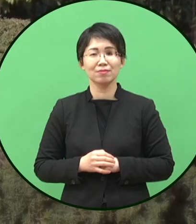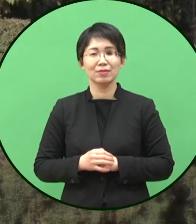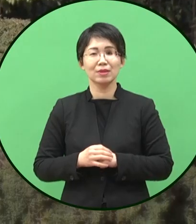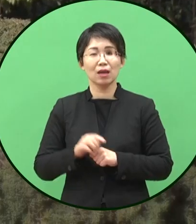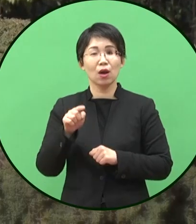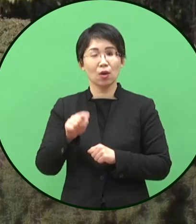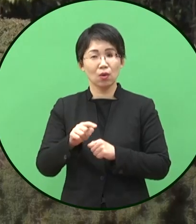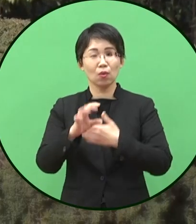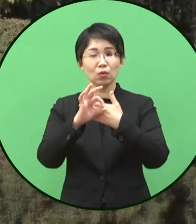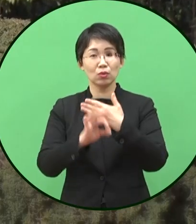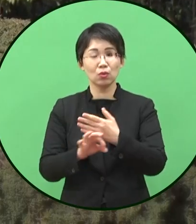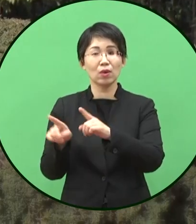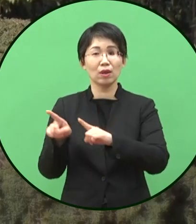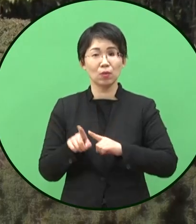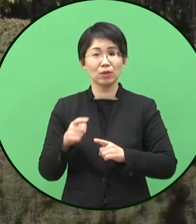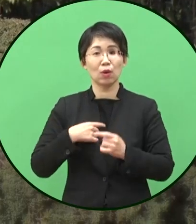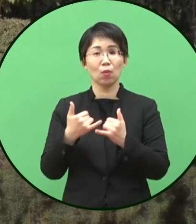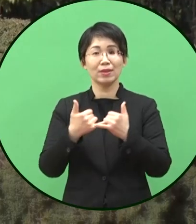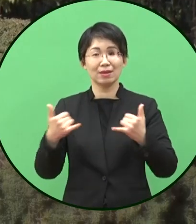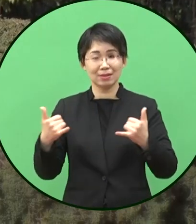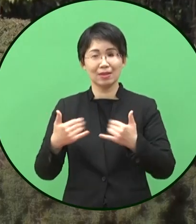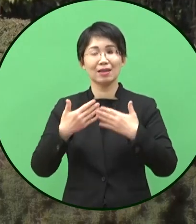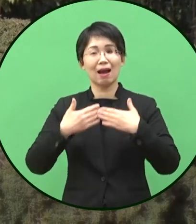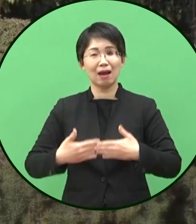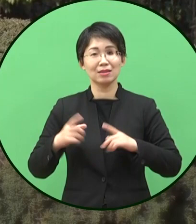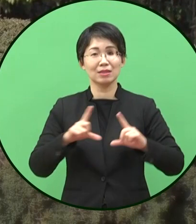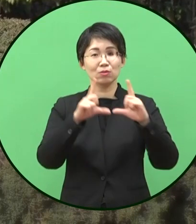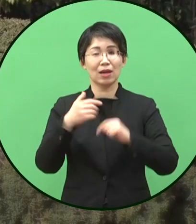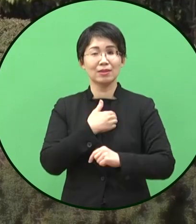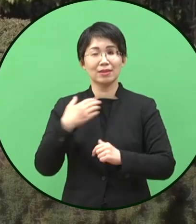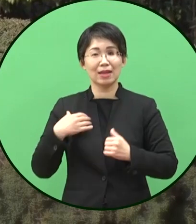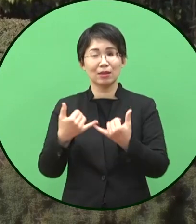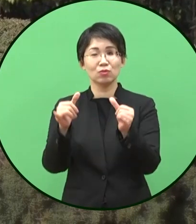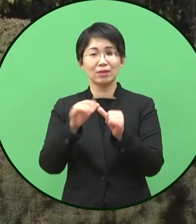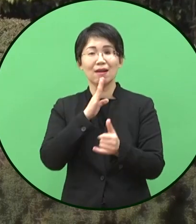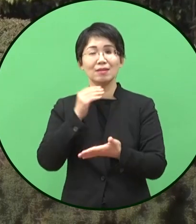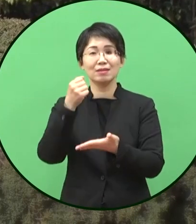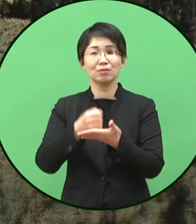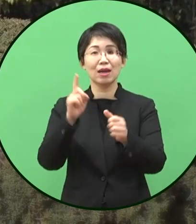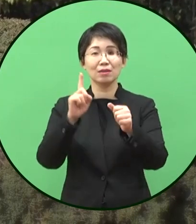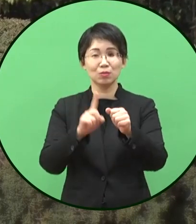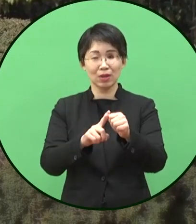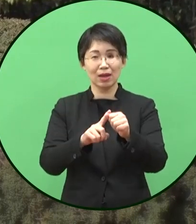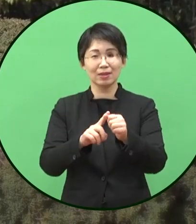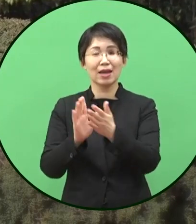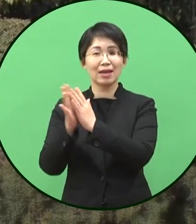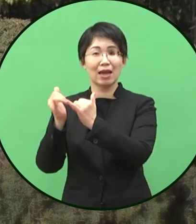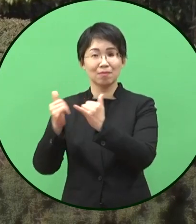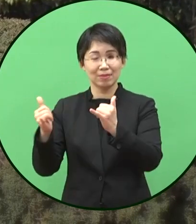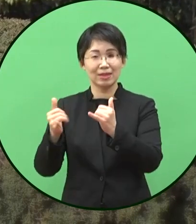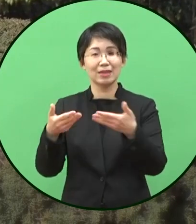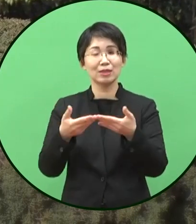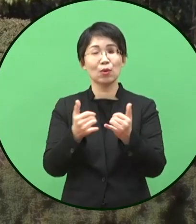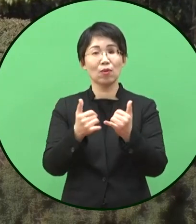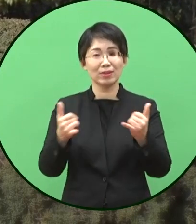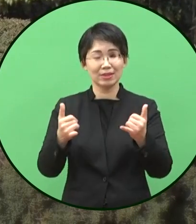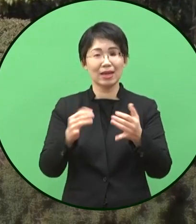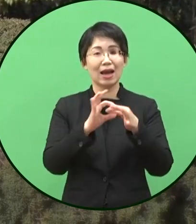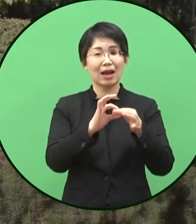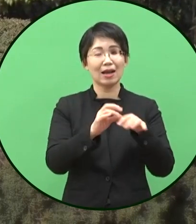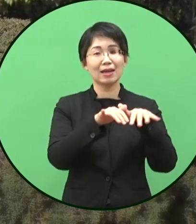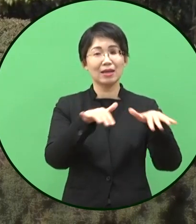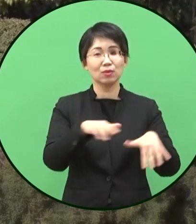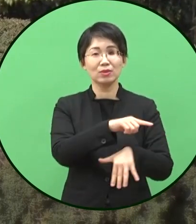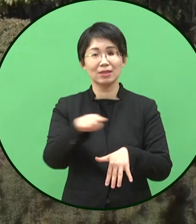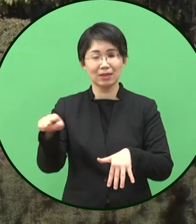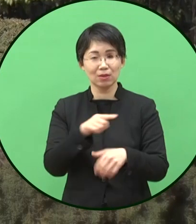この条例に基づき、私たちが安心して暮らせる社会の実現に向けて、県民、事業者、関係機